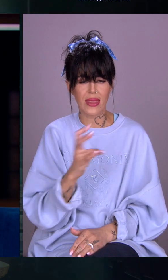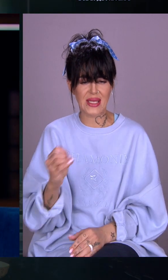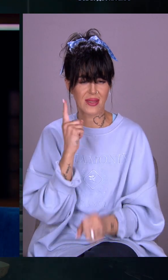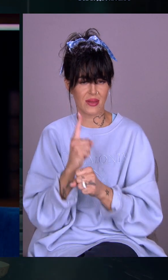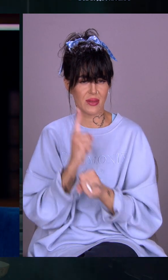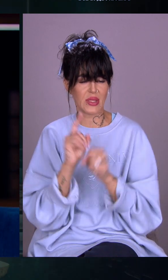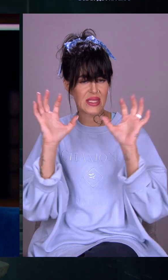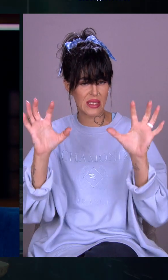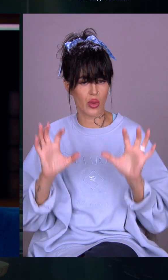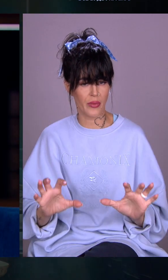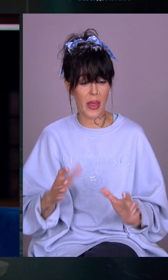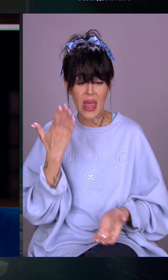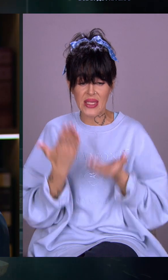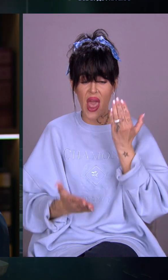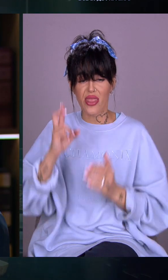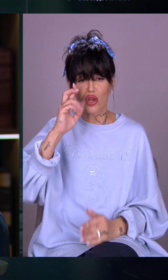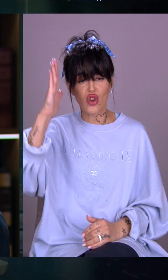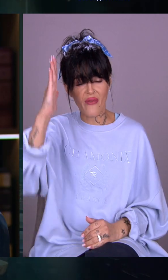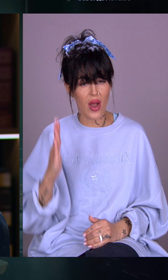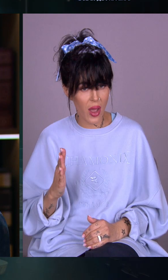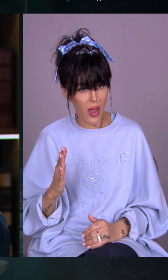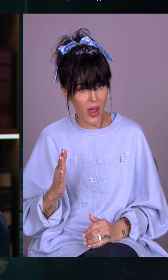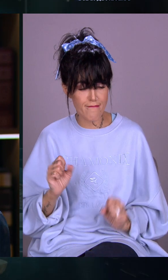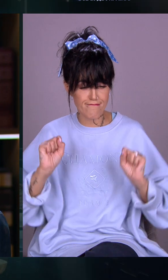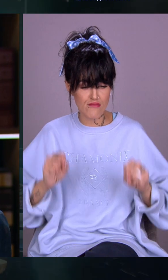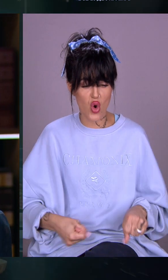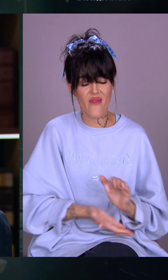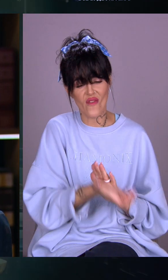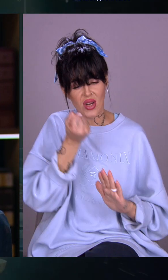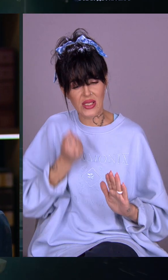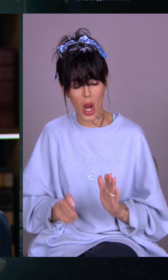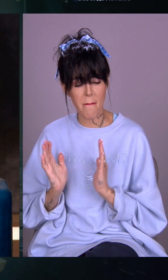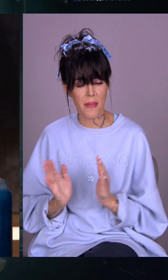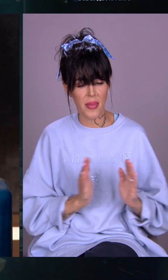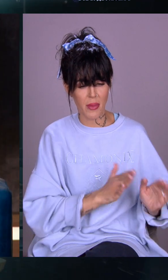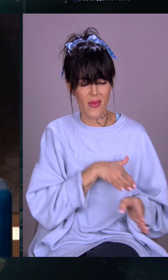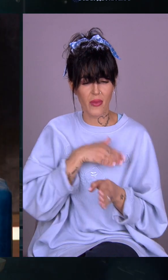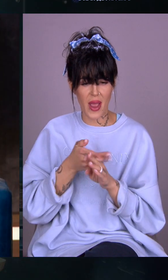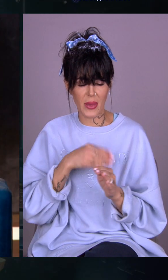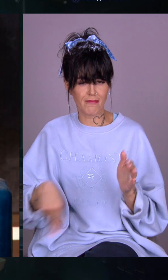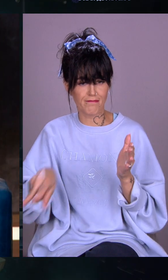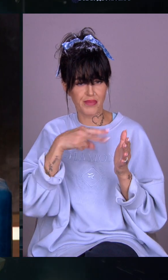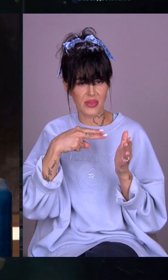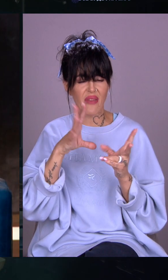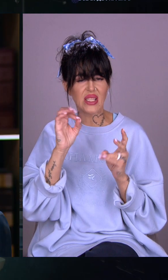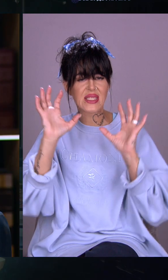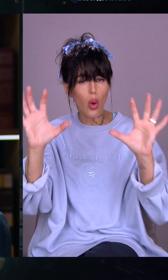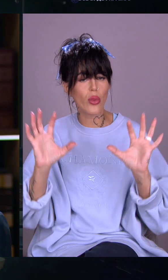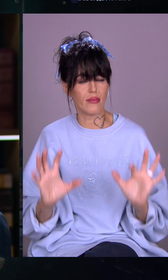той випадок, коли державі можна все виключно в порядок, передбачений законом. Ага. Тобто,